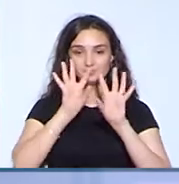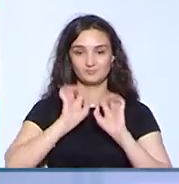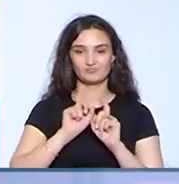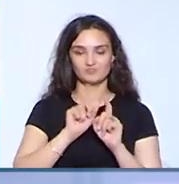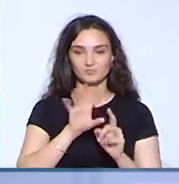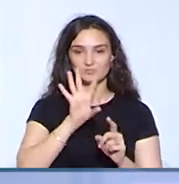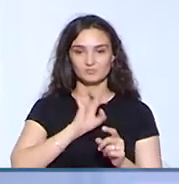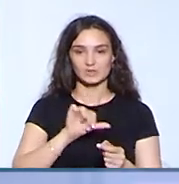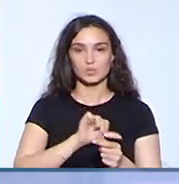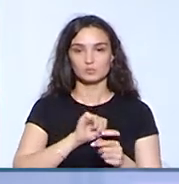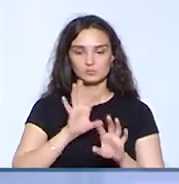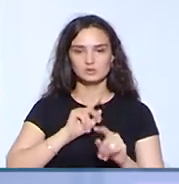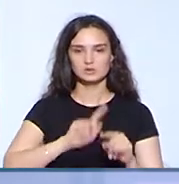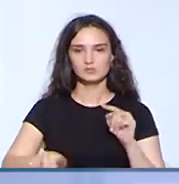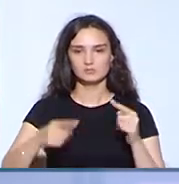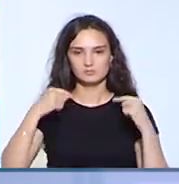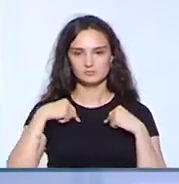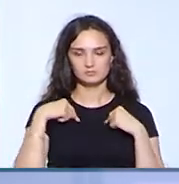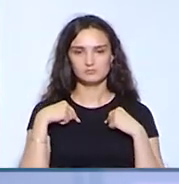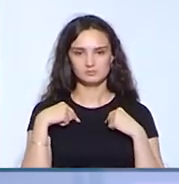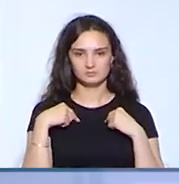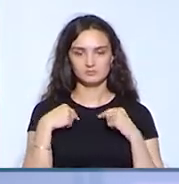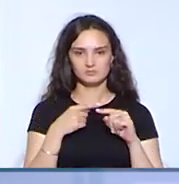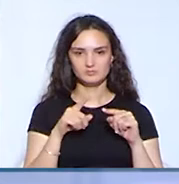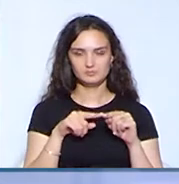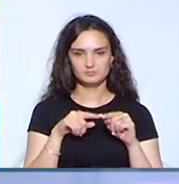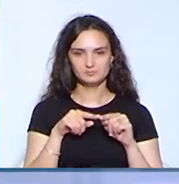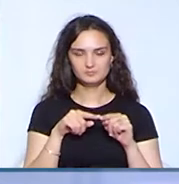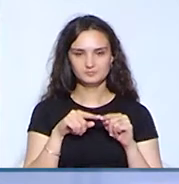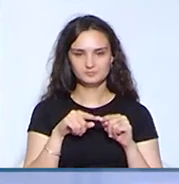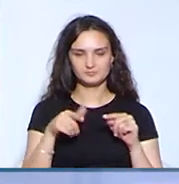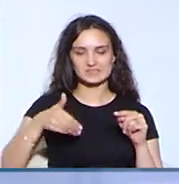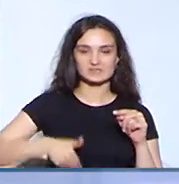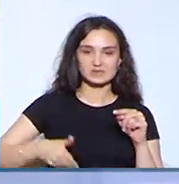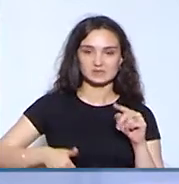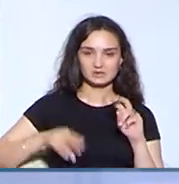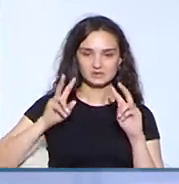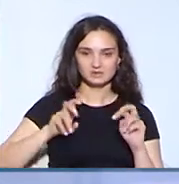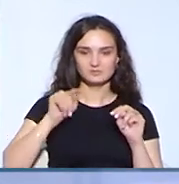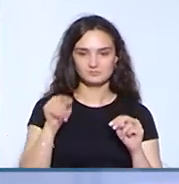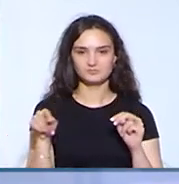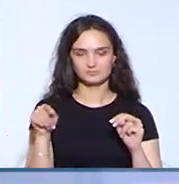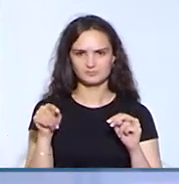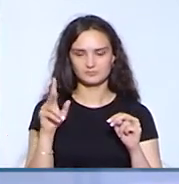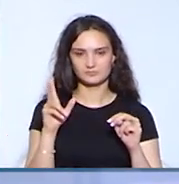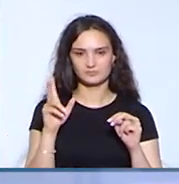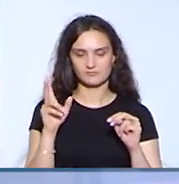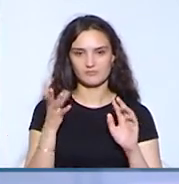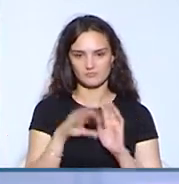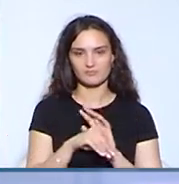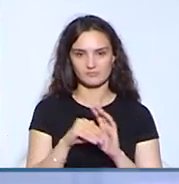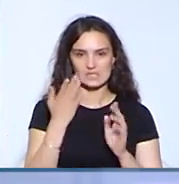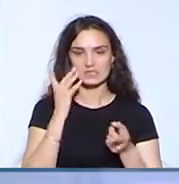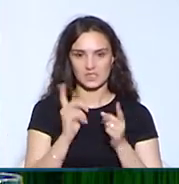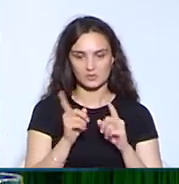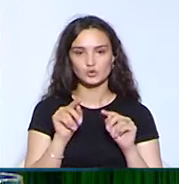ნარკოტიკული საჭვალებები უფრო სწრაფად ხდებიან ბარიერული სისტემის გარეშე, ანუ ეგრეთ წოდებულ ღვიძლის კონვეირულ სისტემაში და ანუ